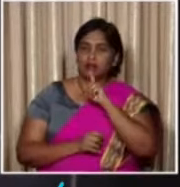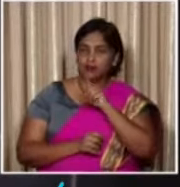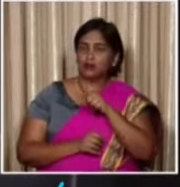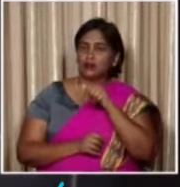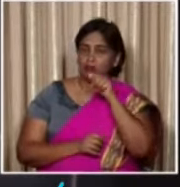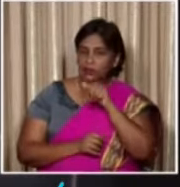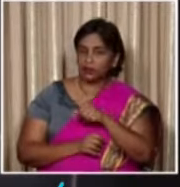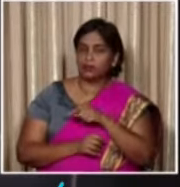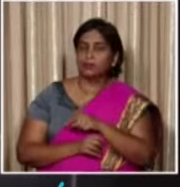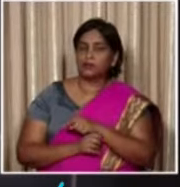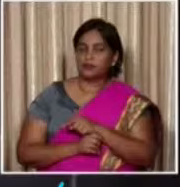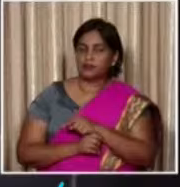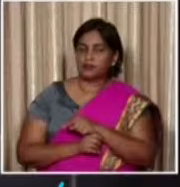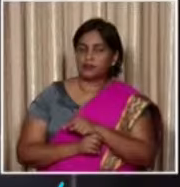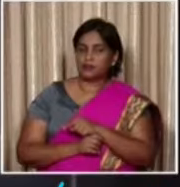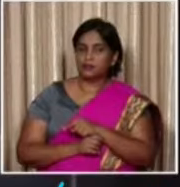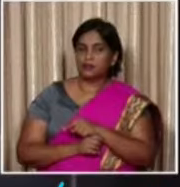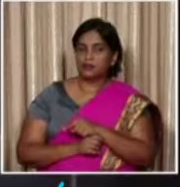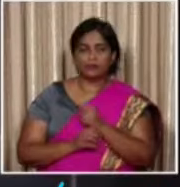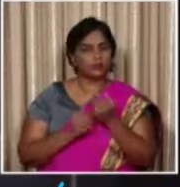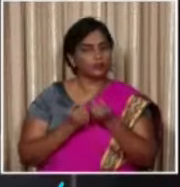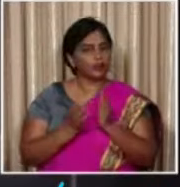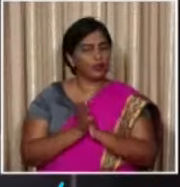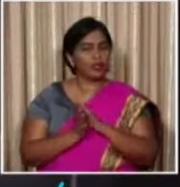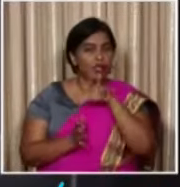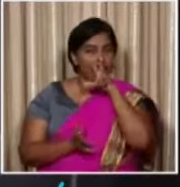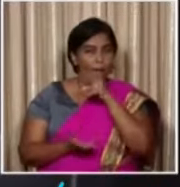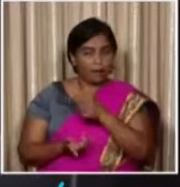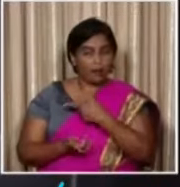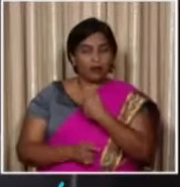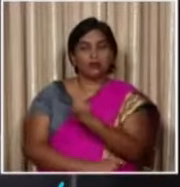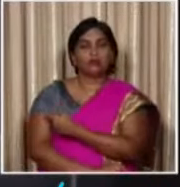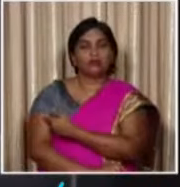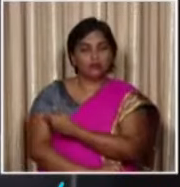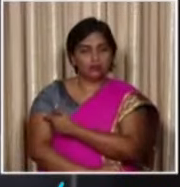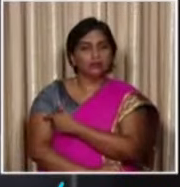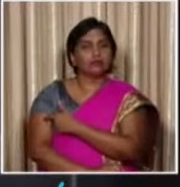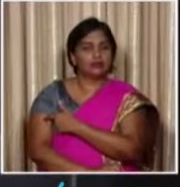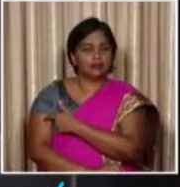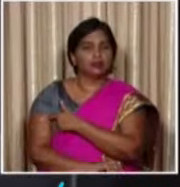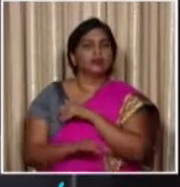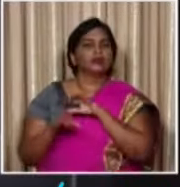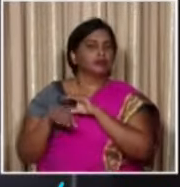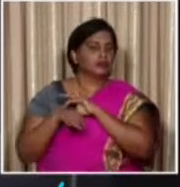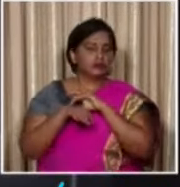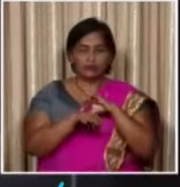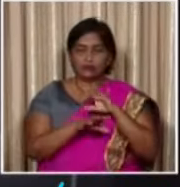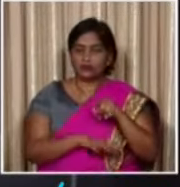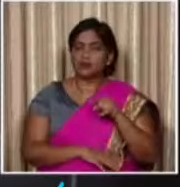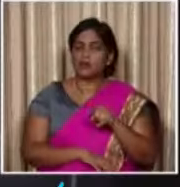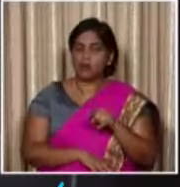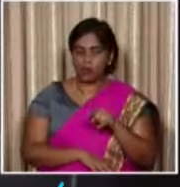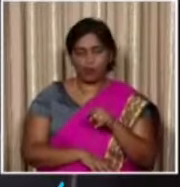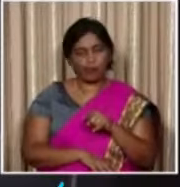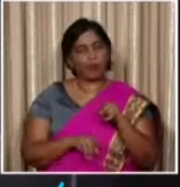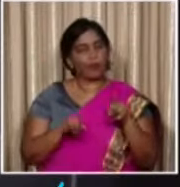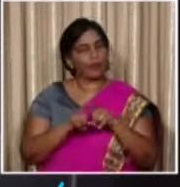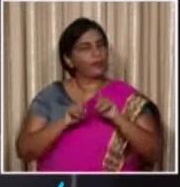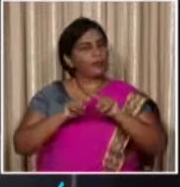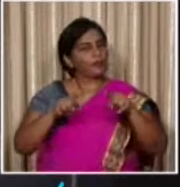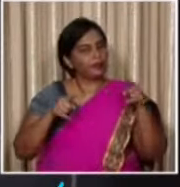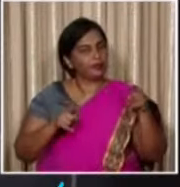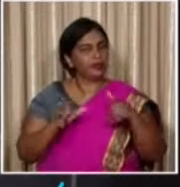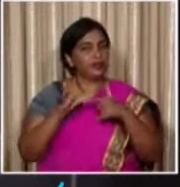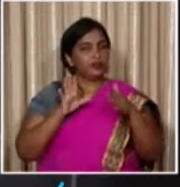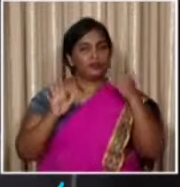ඇත්තරම මේ තමුන්ගේ එන්නත් කරනේට මේ සතුන් ලක් කරන්න කියන කාරණයක් ඒ වගේම අනිකුත් මේ